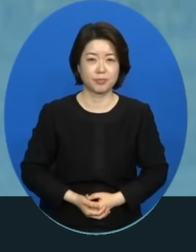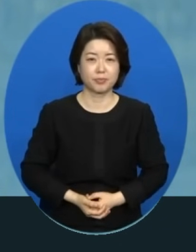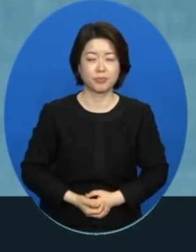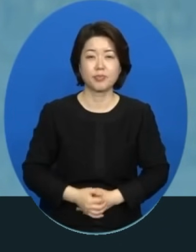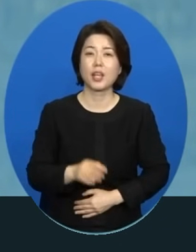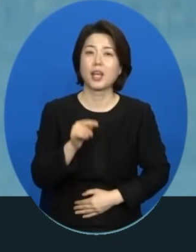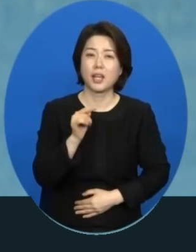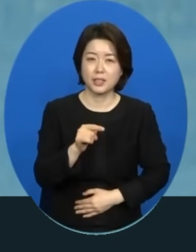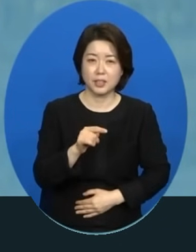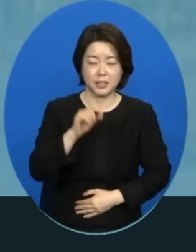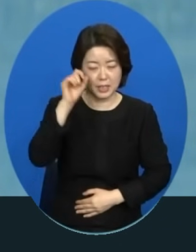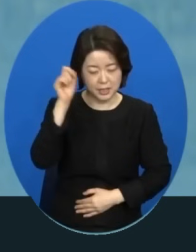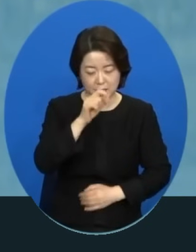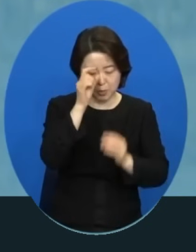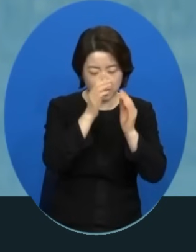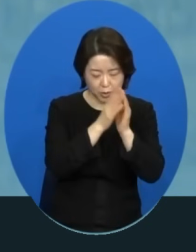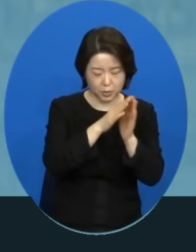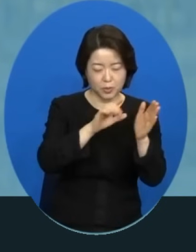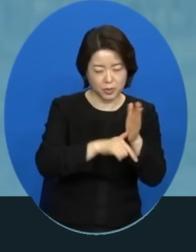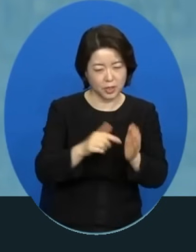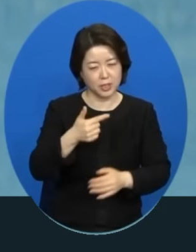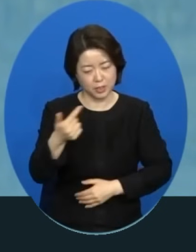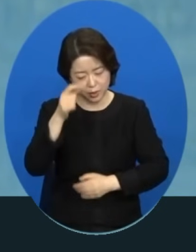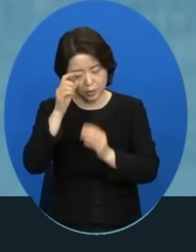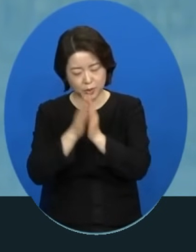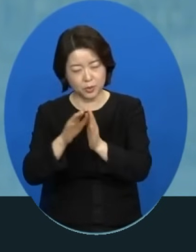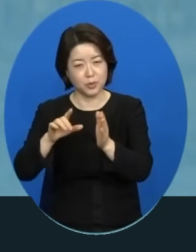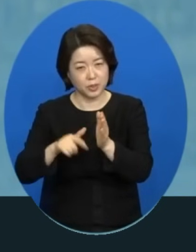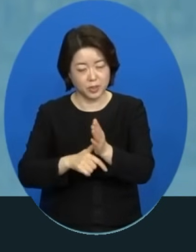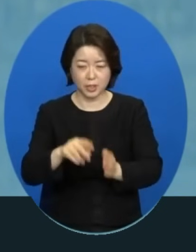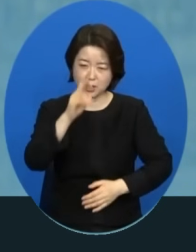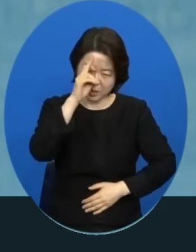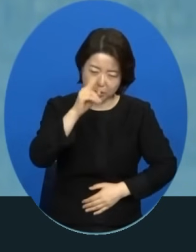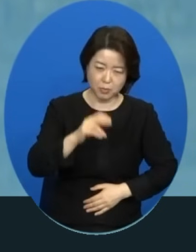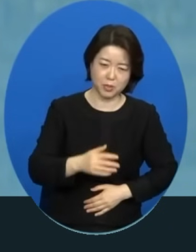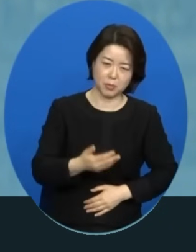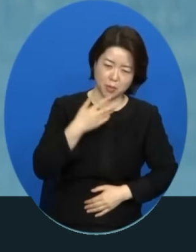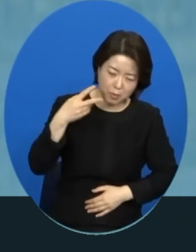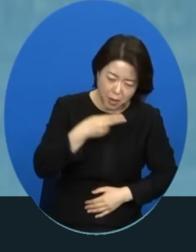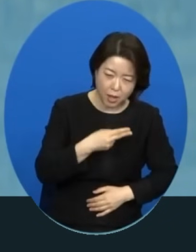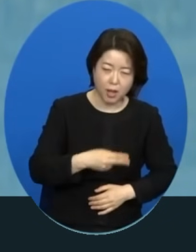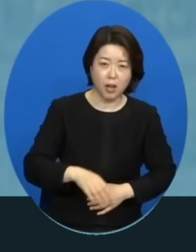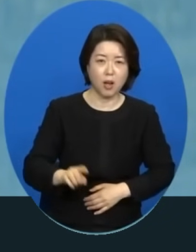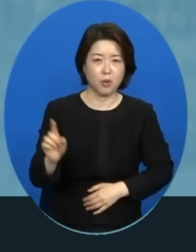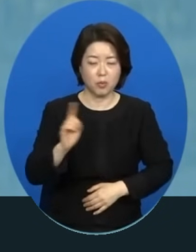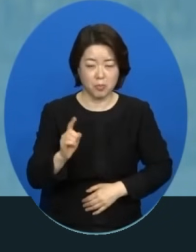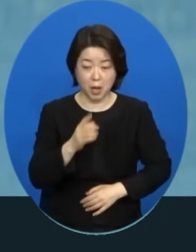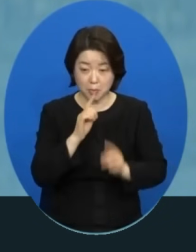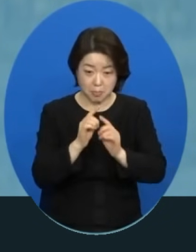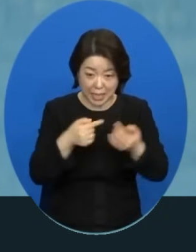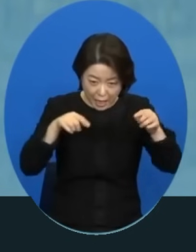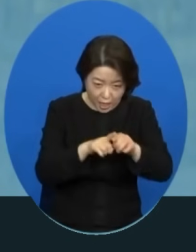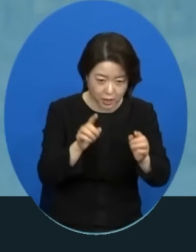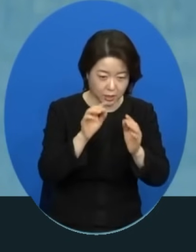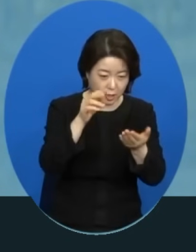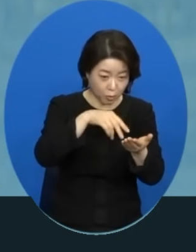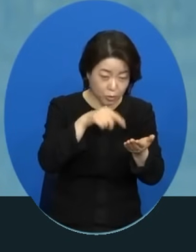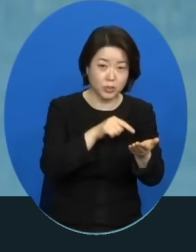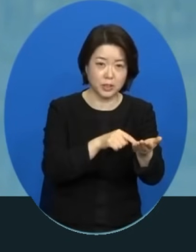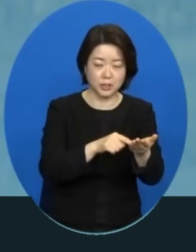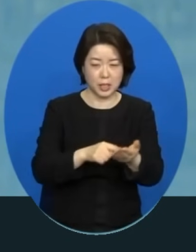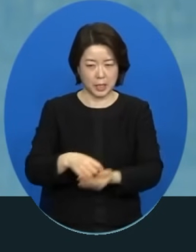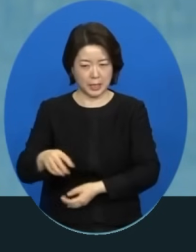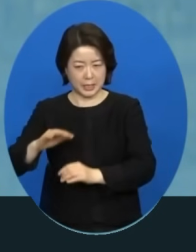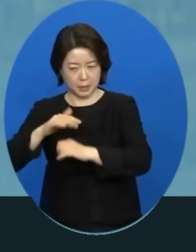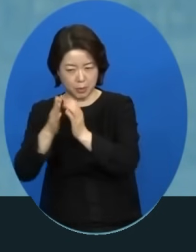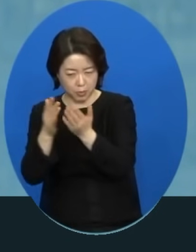그것이 새벽 기도의 시간이든 저녁 기도 시간이든 점심이든 금식 기도든 말씀 함께 묵상을 통해서든 통독이든